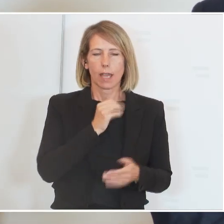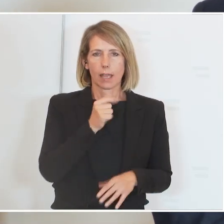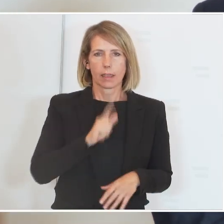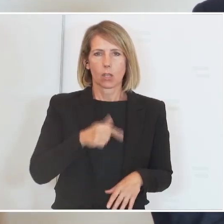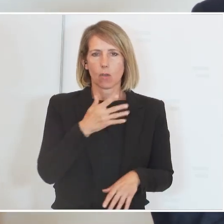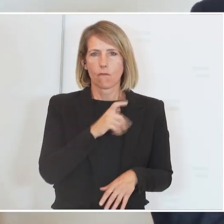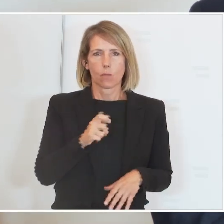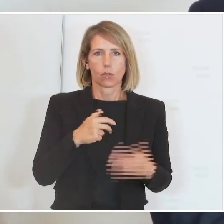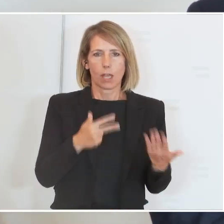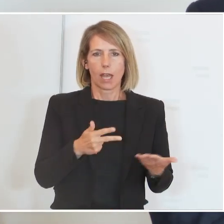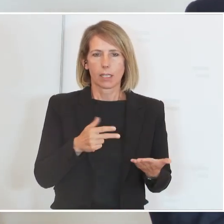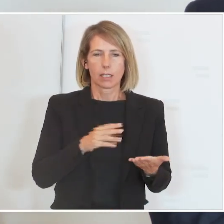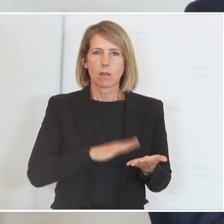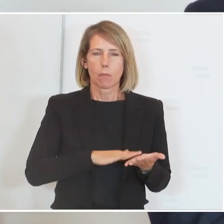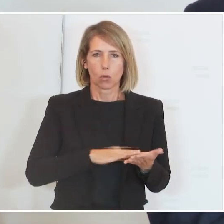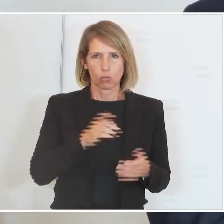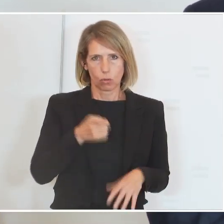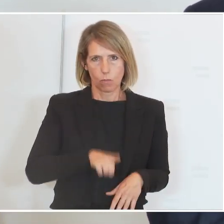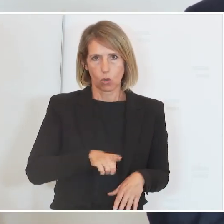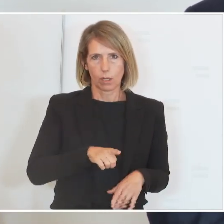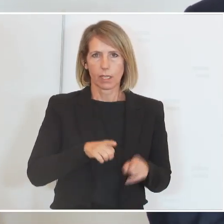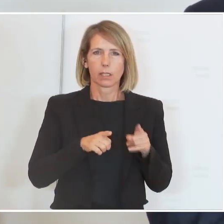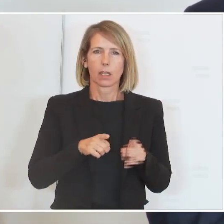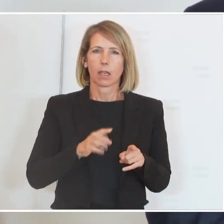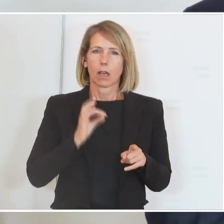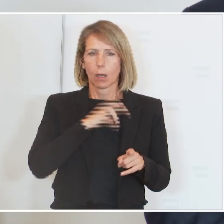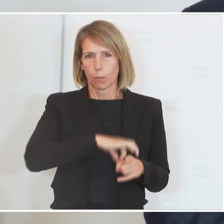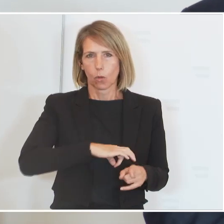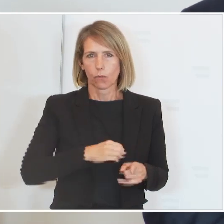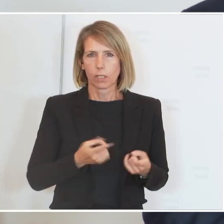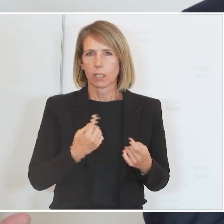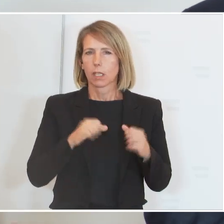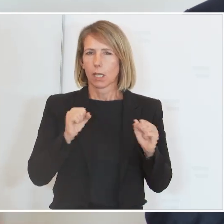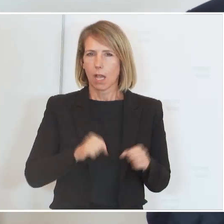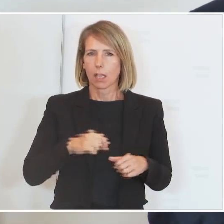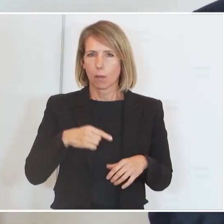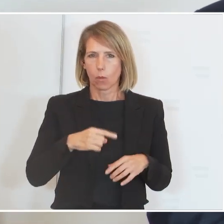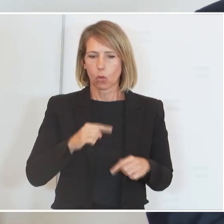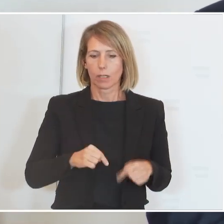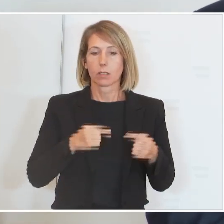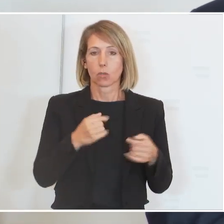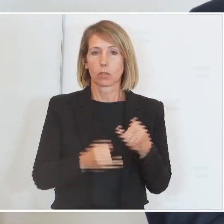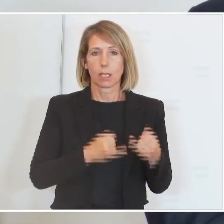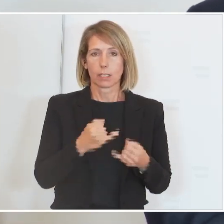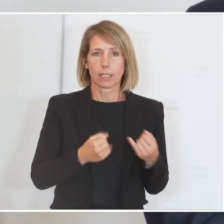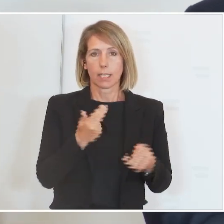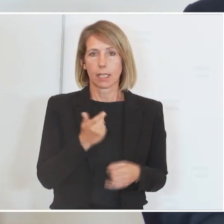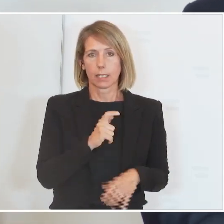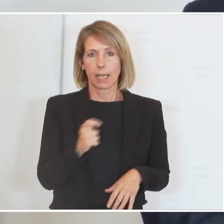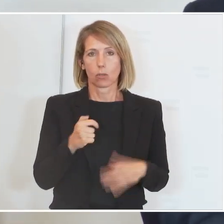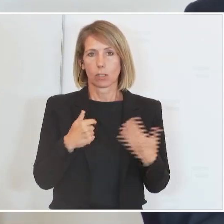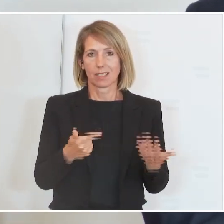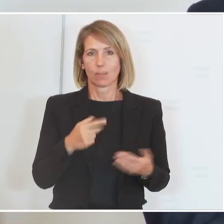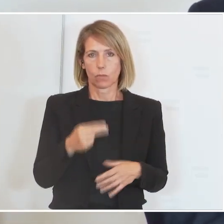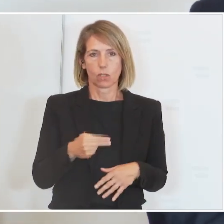1.580 Euro brutto monatlich profitiert durch die Abschaffung der kalten Progression im nächsten Jahr mit 370 Euro